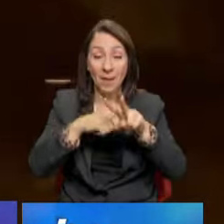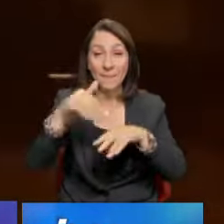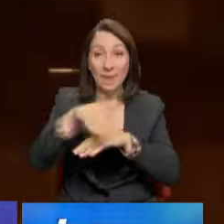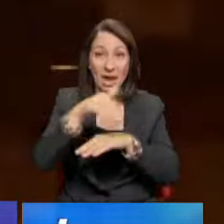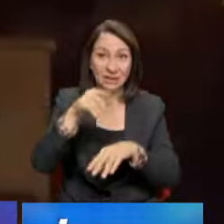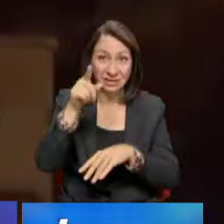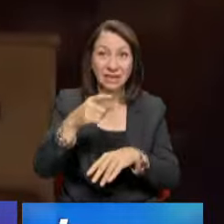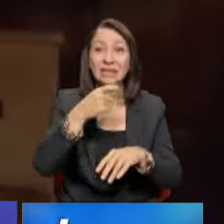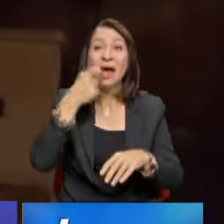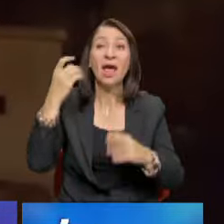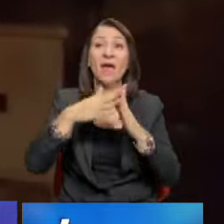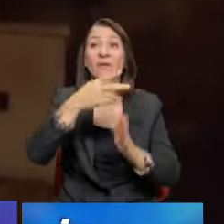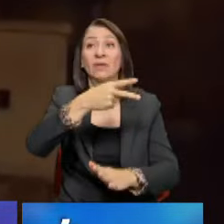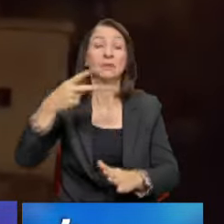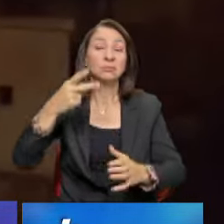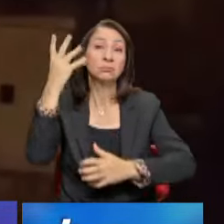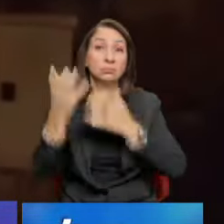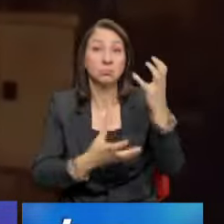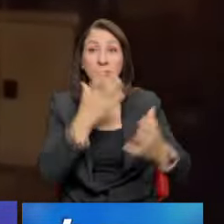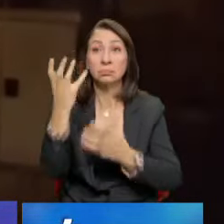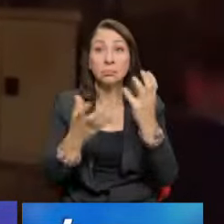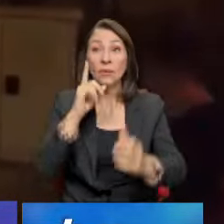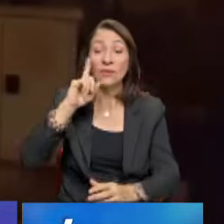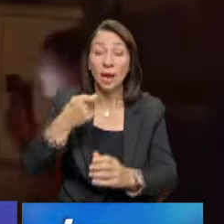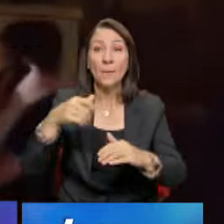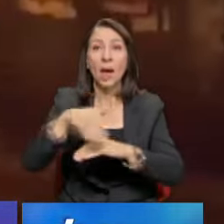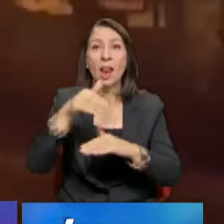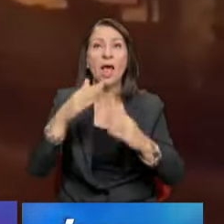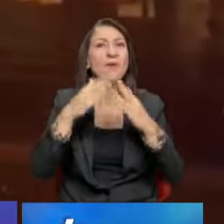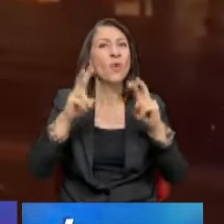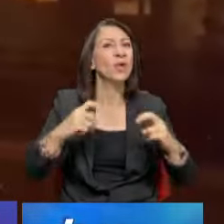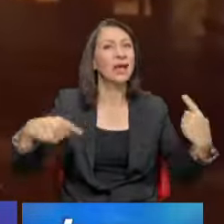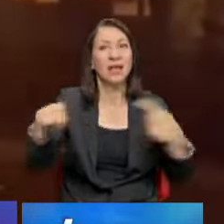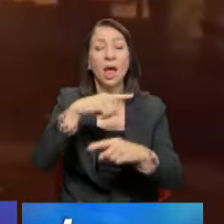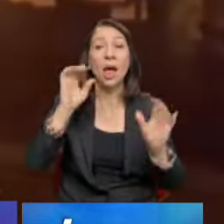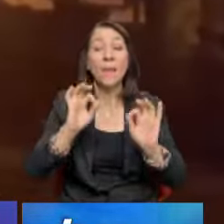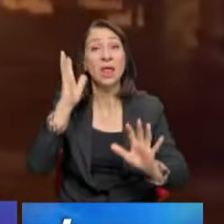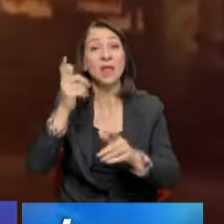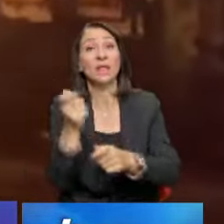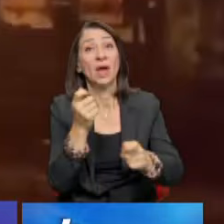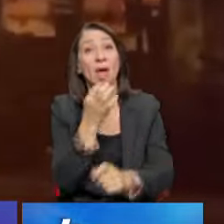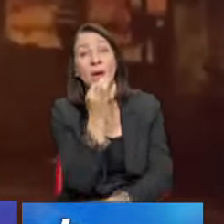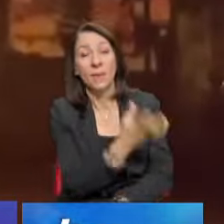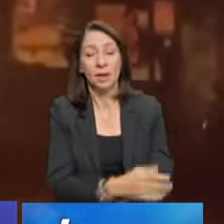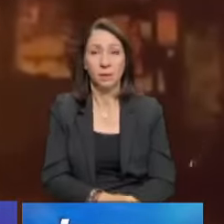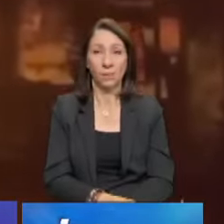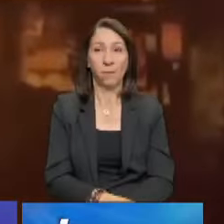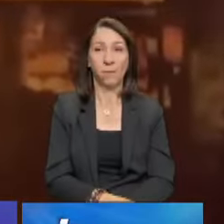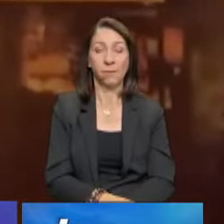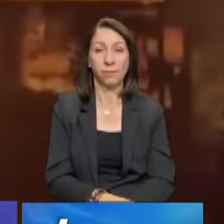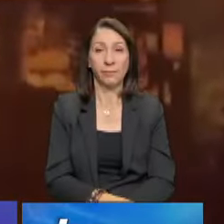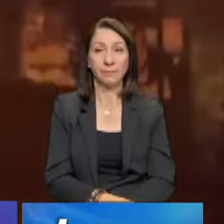bulunan tarihi Mehmet Eminler Konağı'nda çıktı yangın. Dumanları fark eden mahalle sakinleri hemen ekiplere haber verdi.